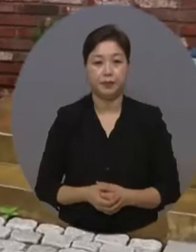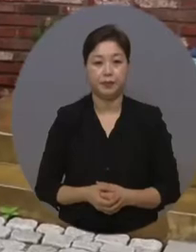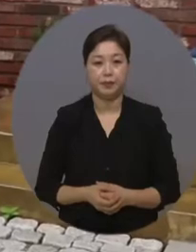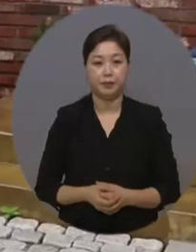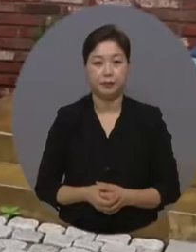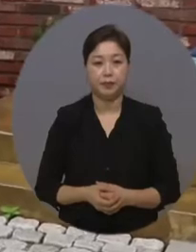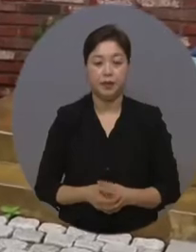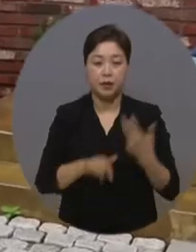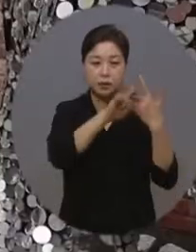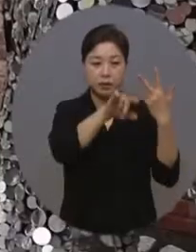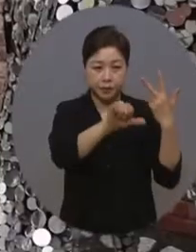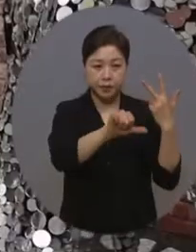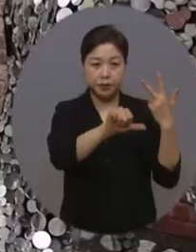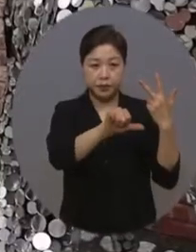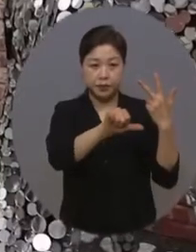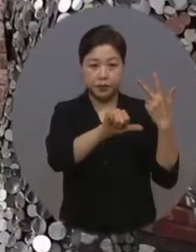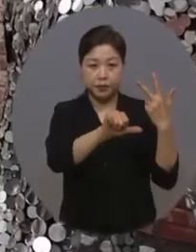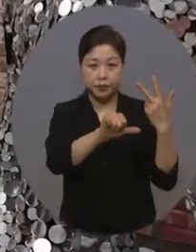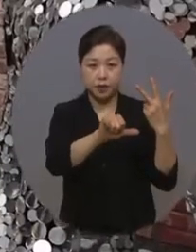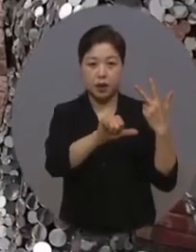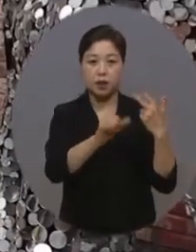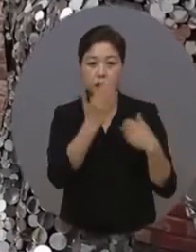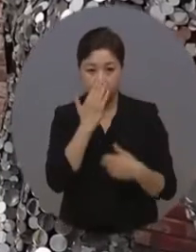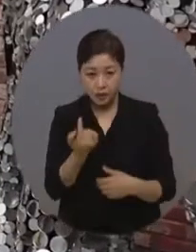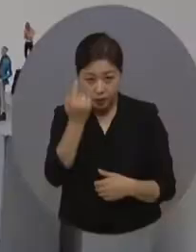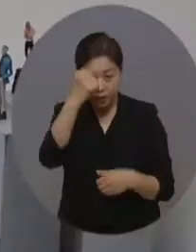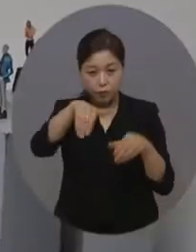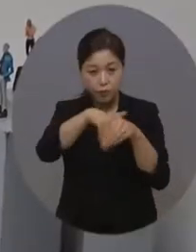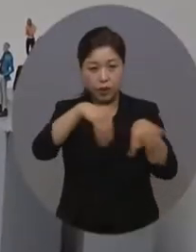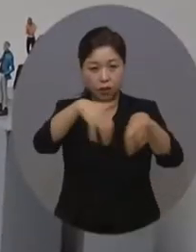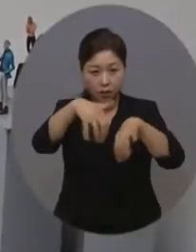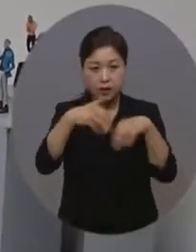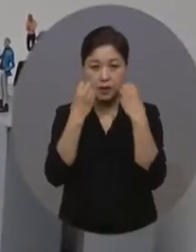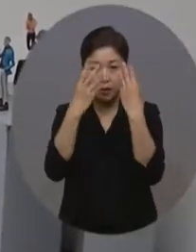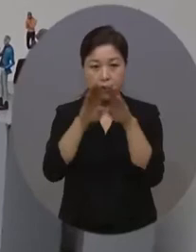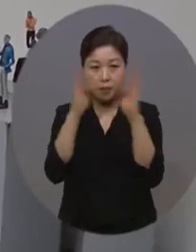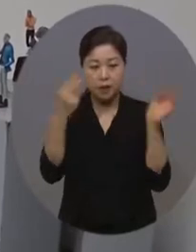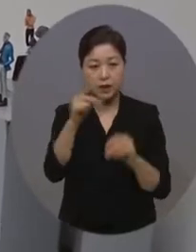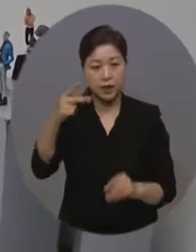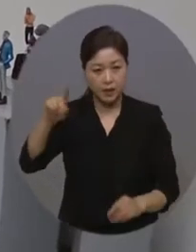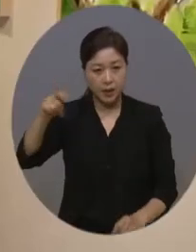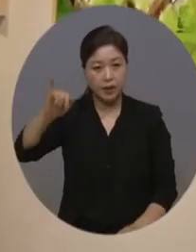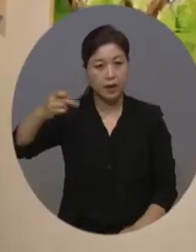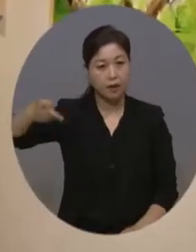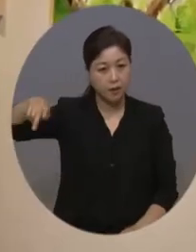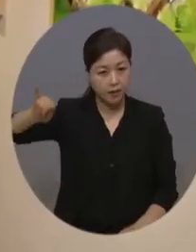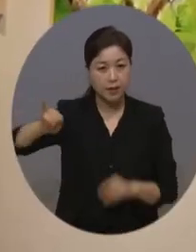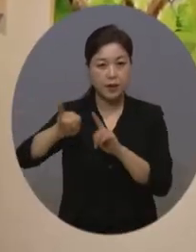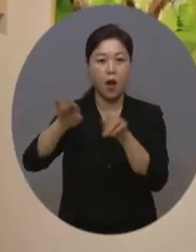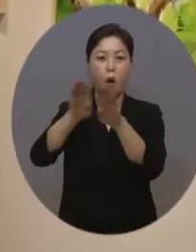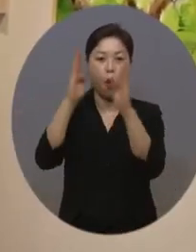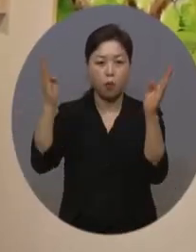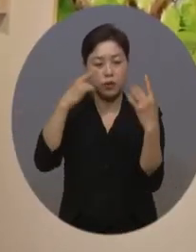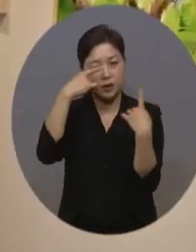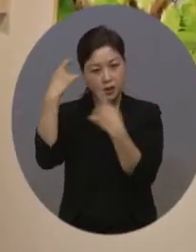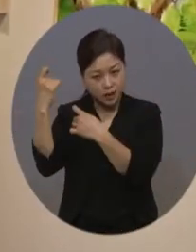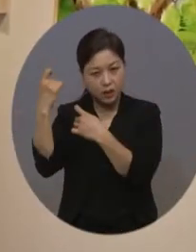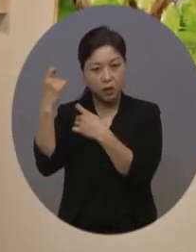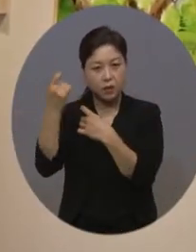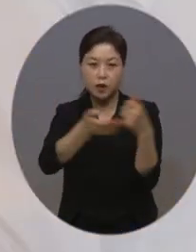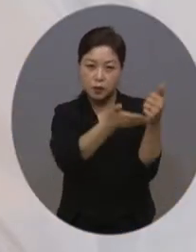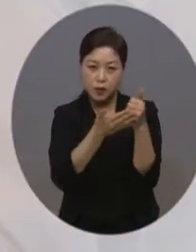지난 5일부터 순천 문화의 거리에는 새롭게 문을 연 다다 갤러리 오픈 기념 초대 전시회가 열리고